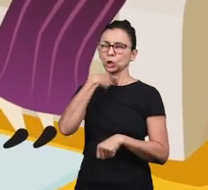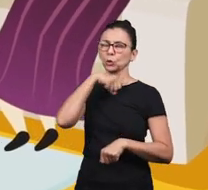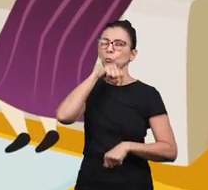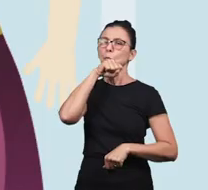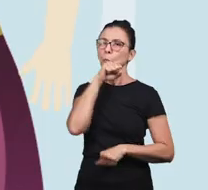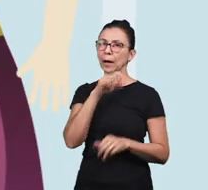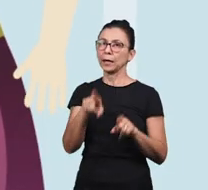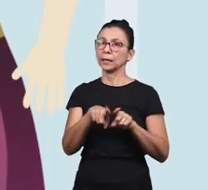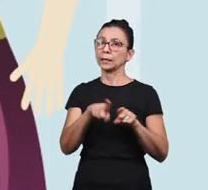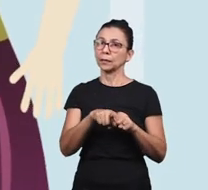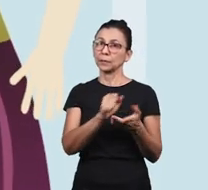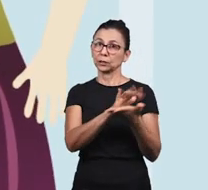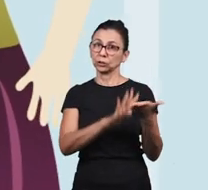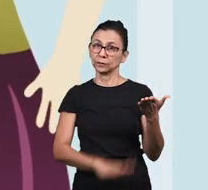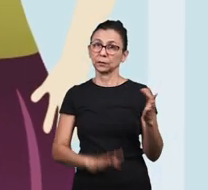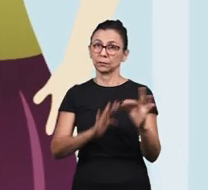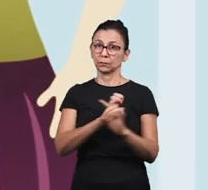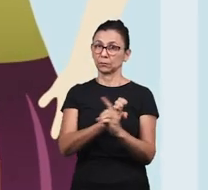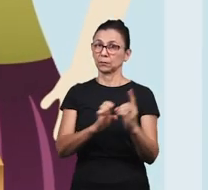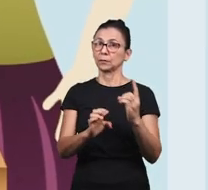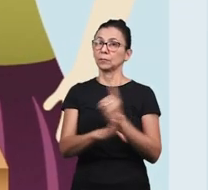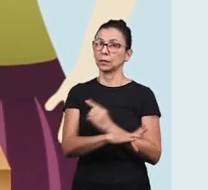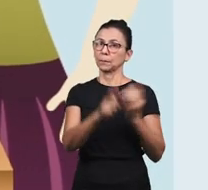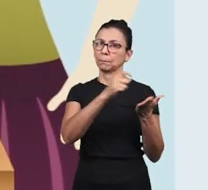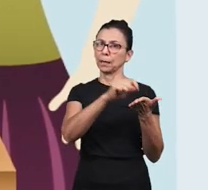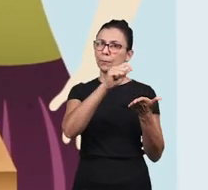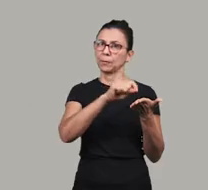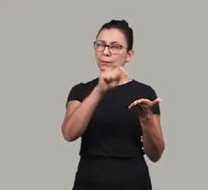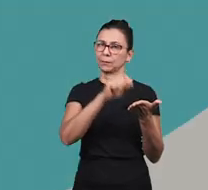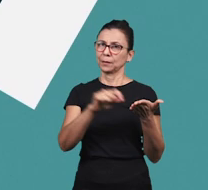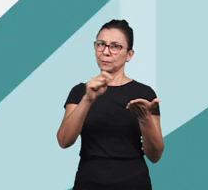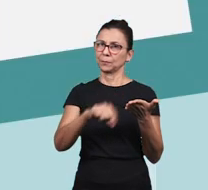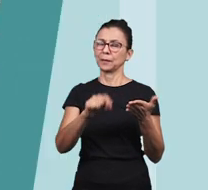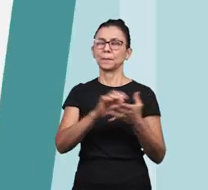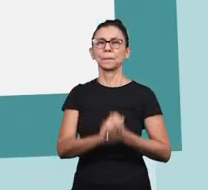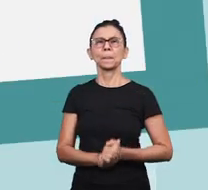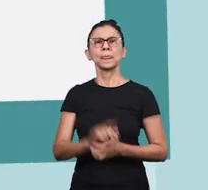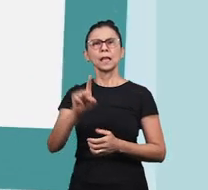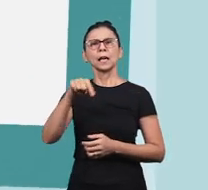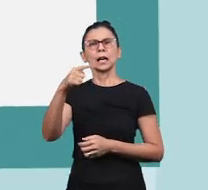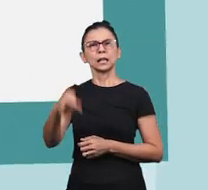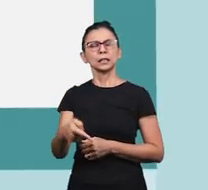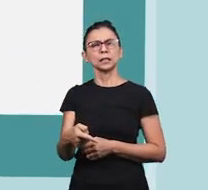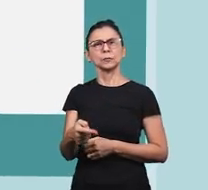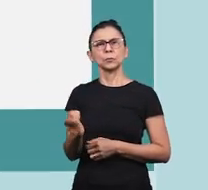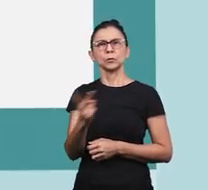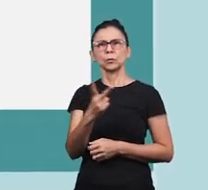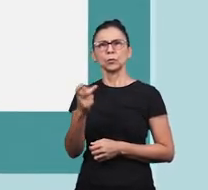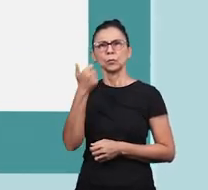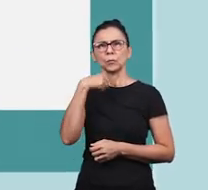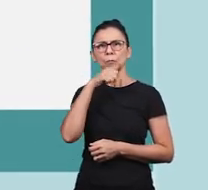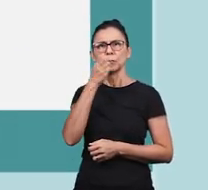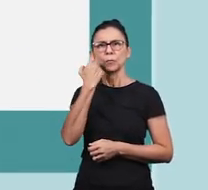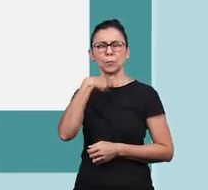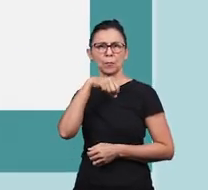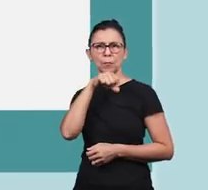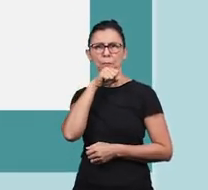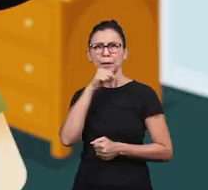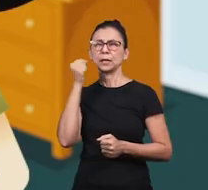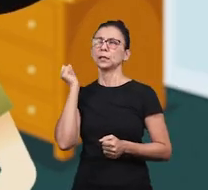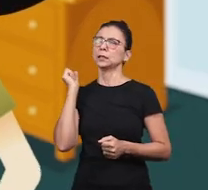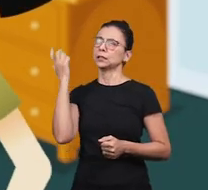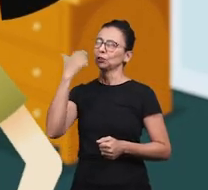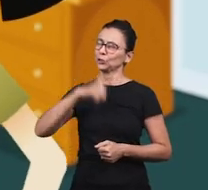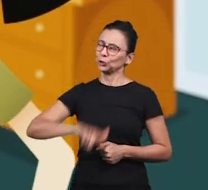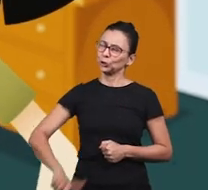avec lui, fait les activités de l'école biblique dominicale. Héloïse et ses parents font le tableau de routine du jour d'après. Héloïse